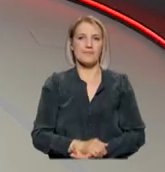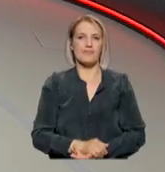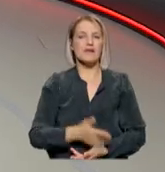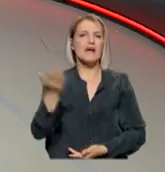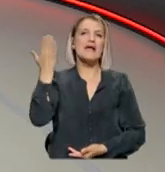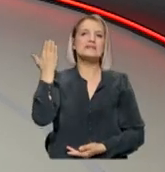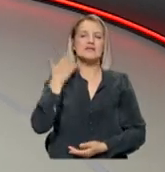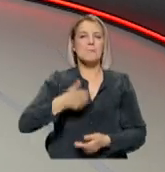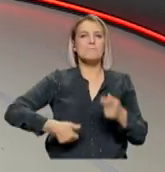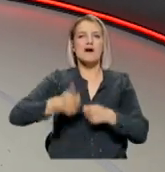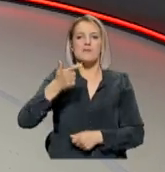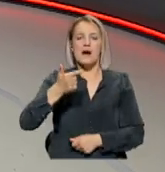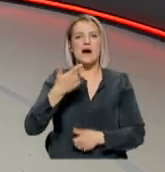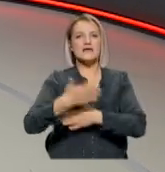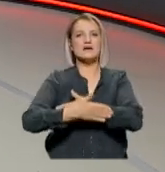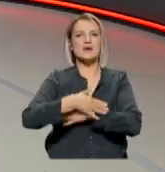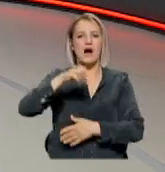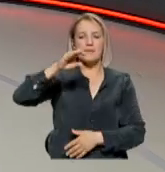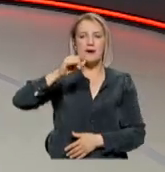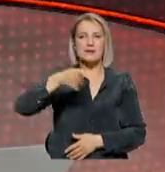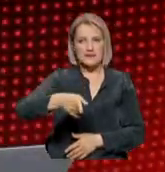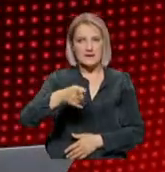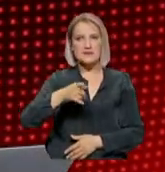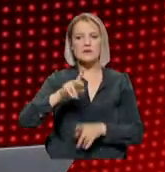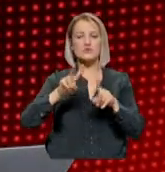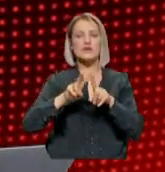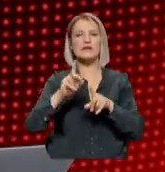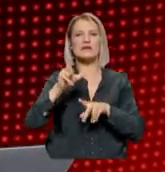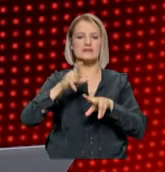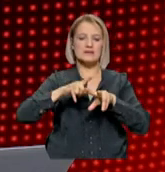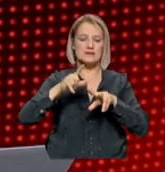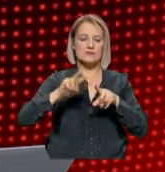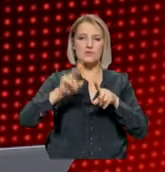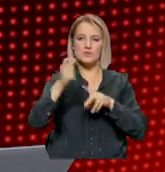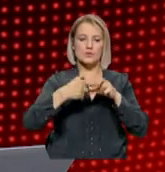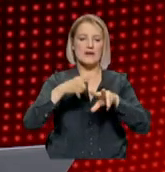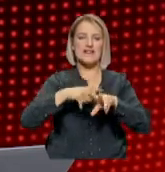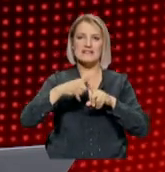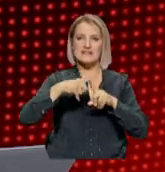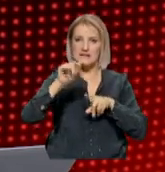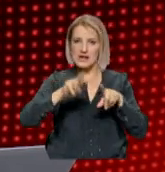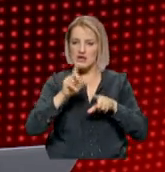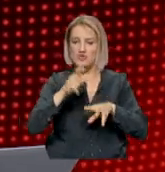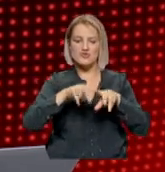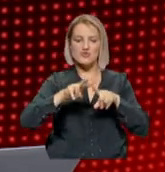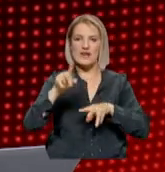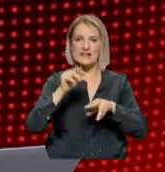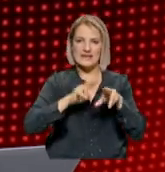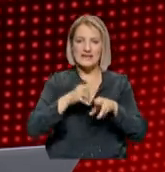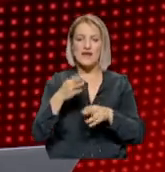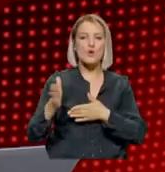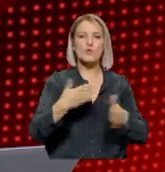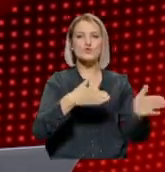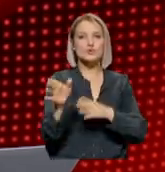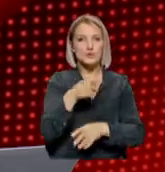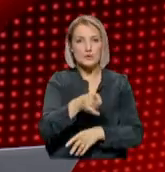o eski Başbakan Yardımcısı AK Parti Genel Başkan Yardımcısı Nurettin Canikli hakkındaki yolsuzluk iddialarına karşı gene